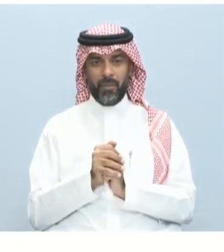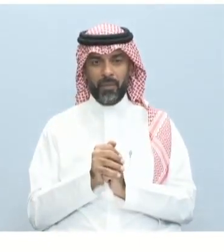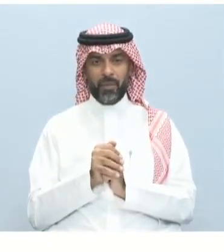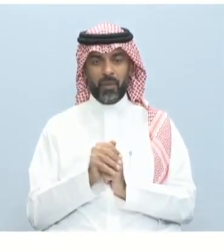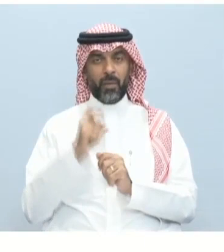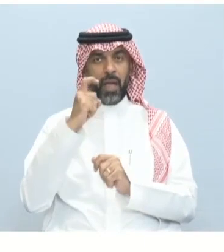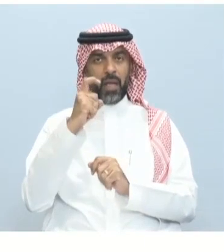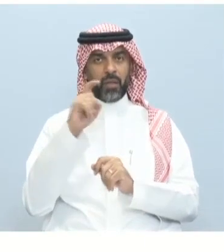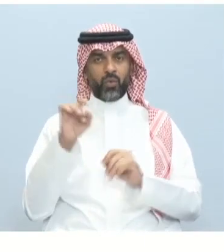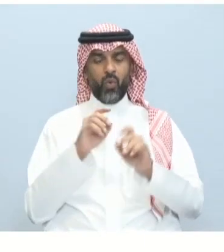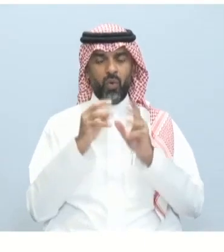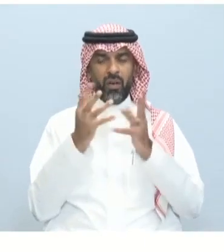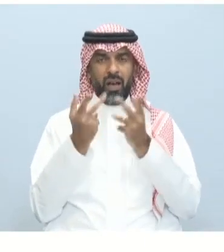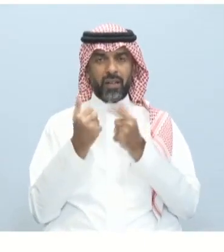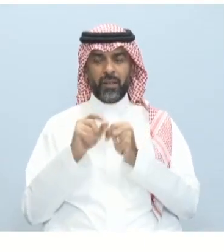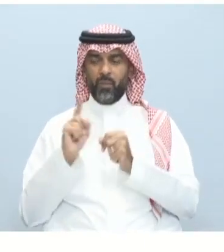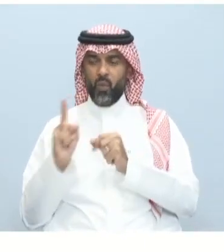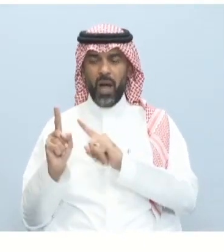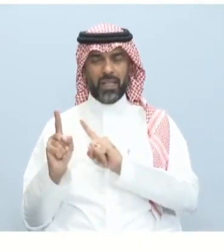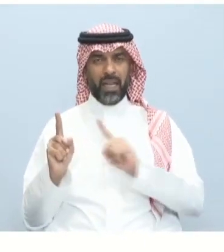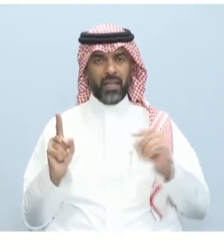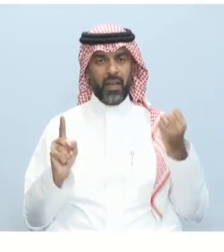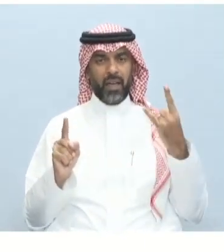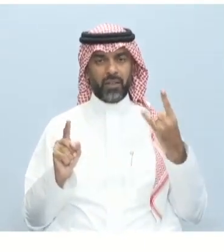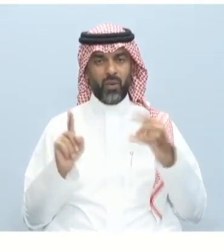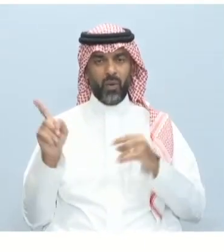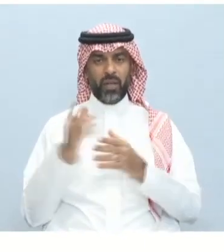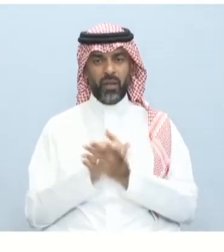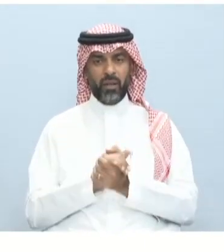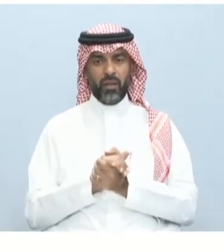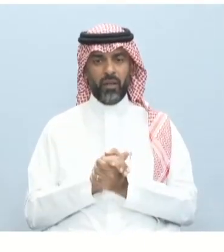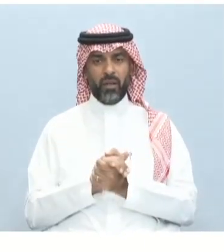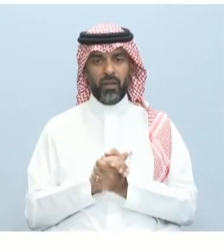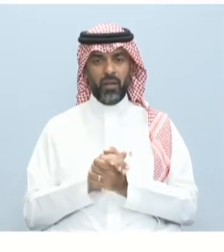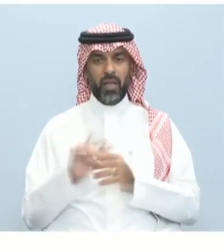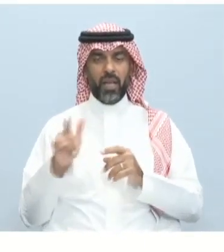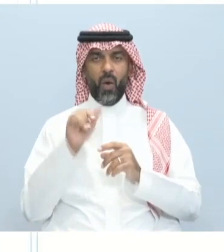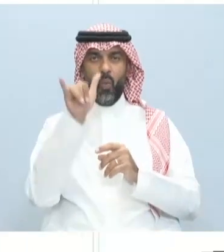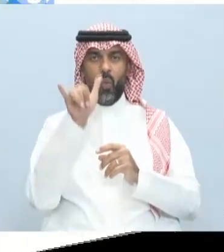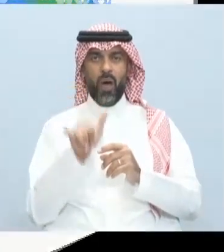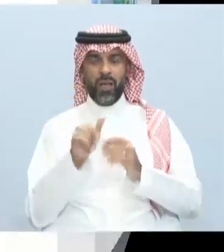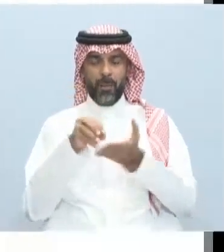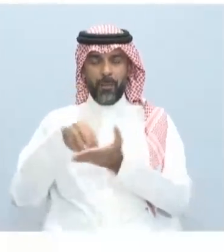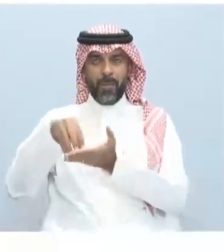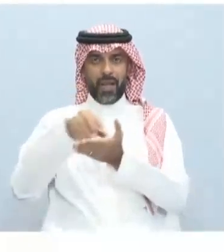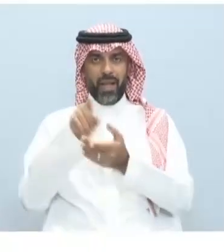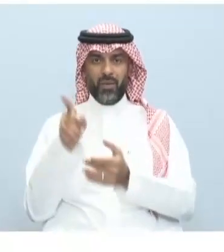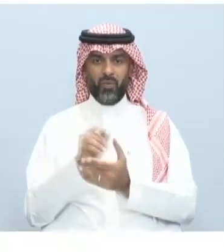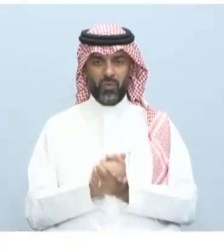الإكس من 1 إلى 10، وهنا المتغير أو الإحداثي واي.